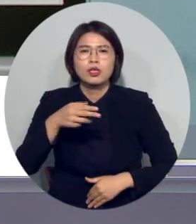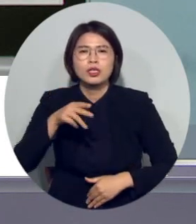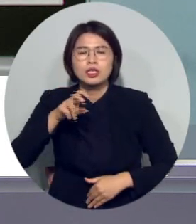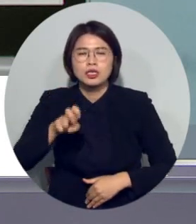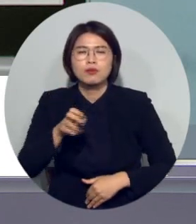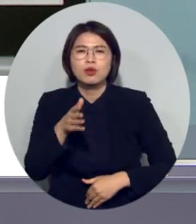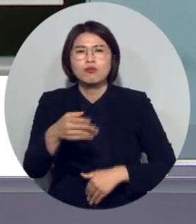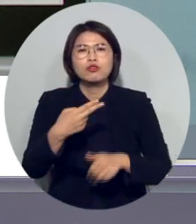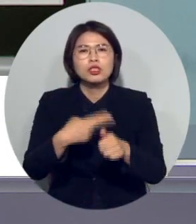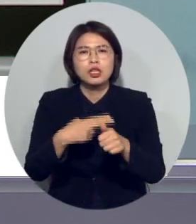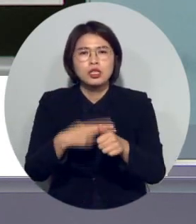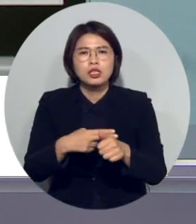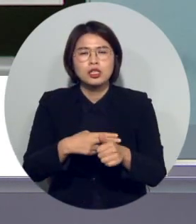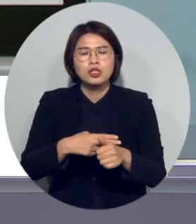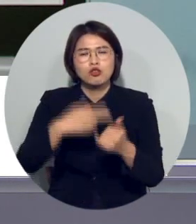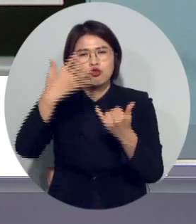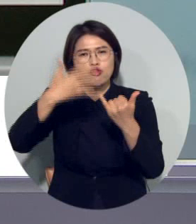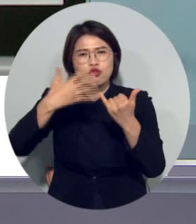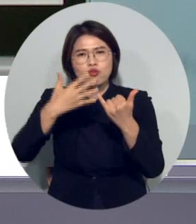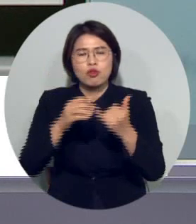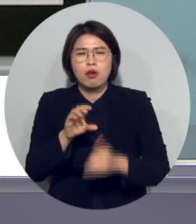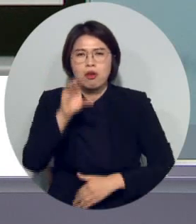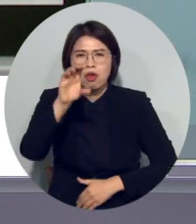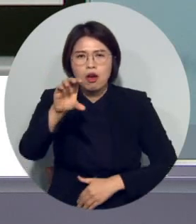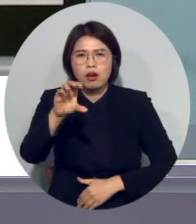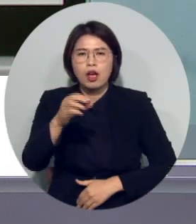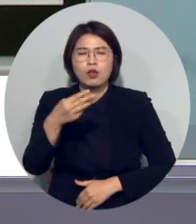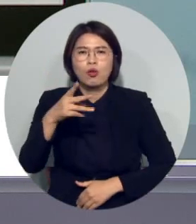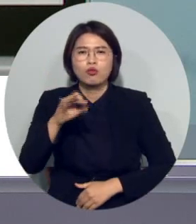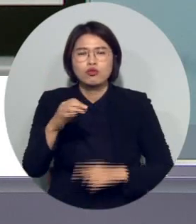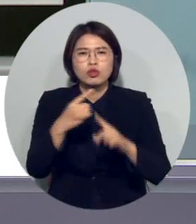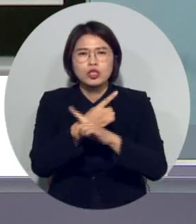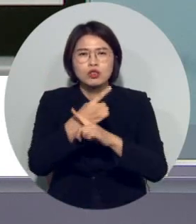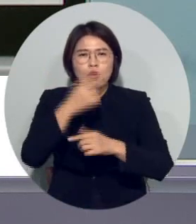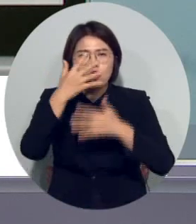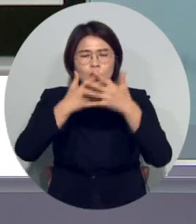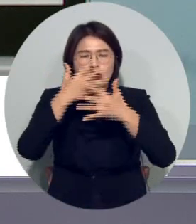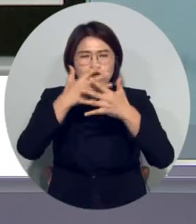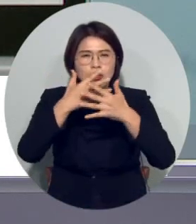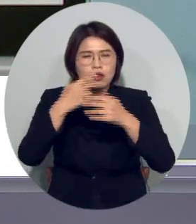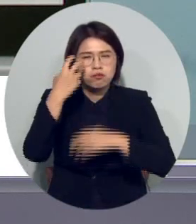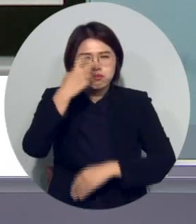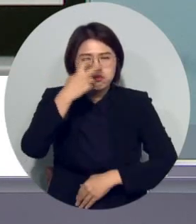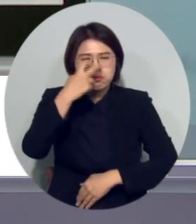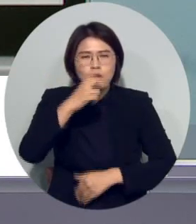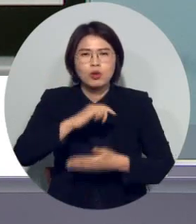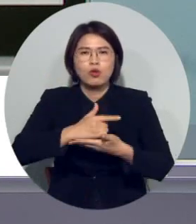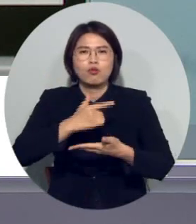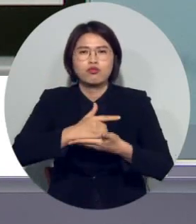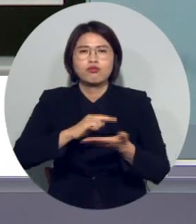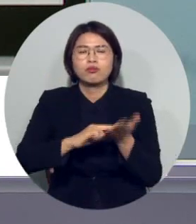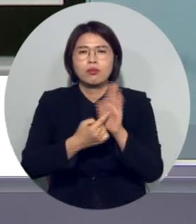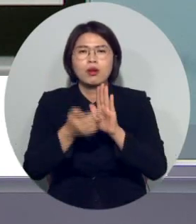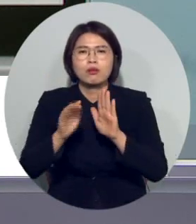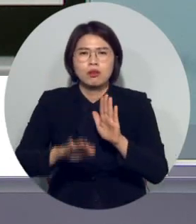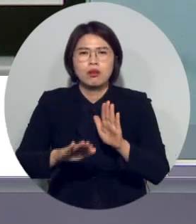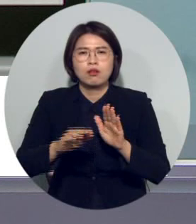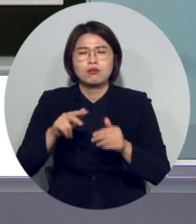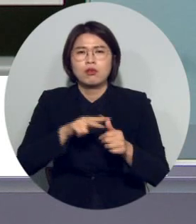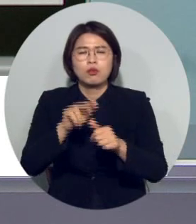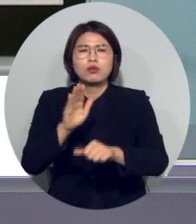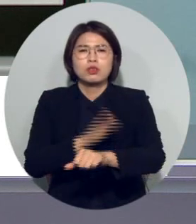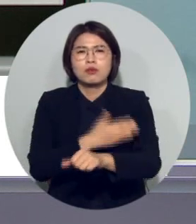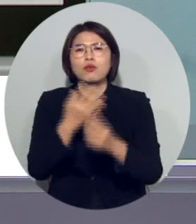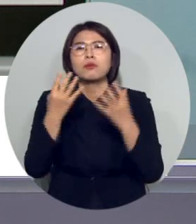전문의들이 유튜브에 올라온 통풍 치료 관련 영상을 분석해서 노무를 했는데 부정확한 것들도 많은